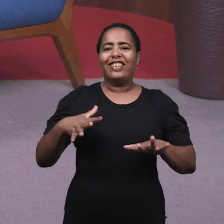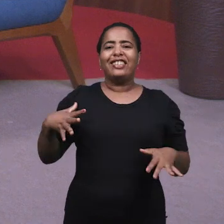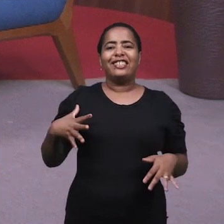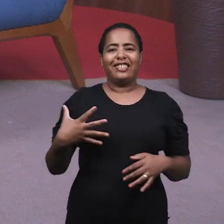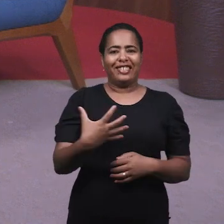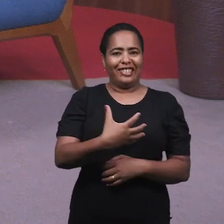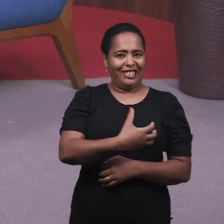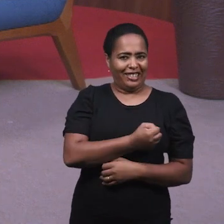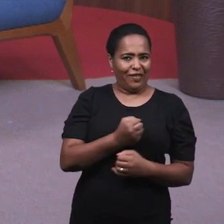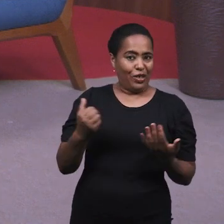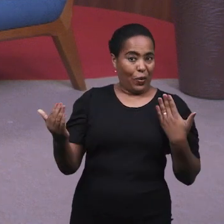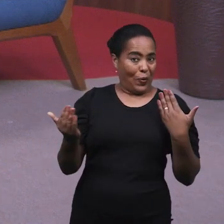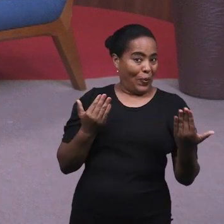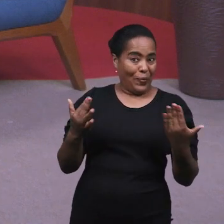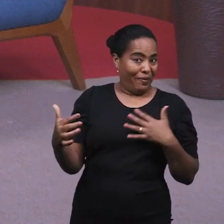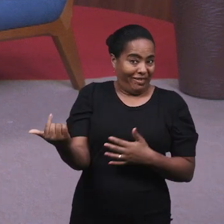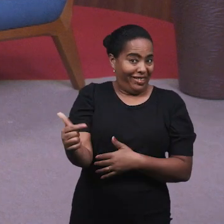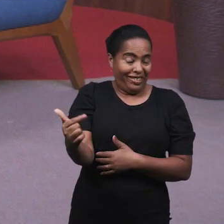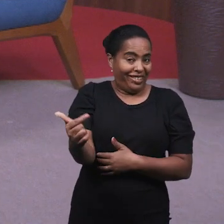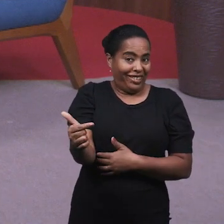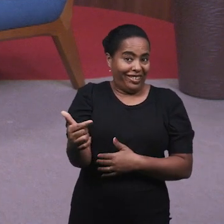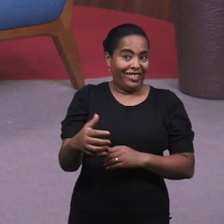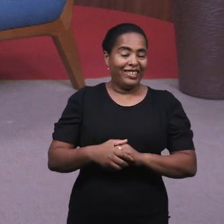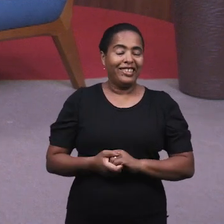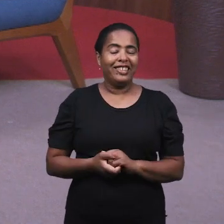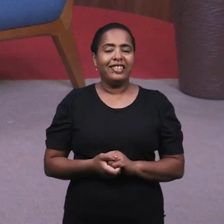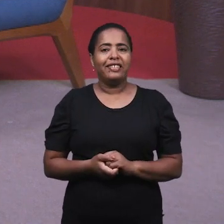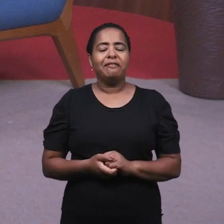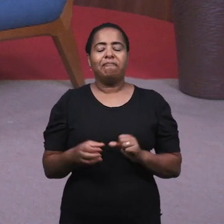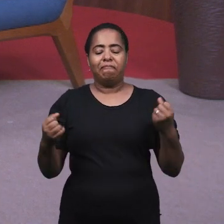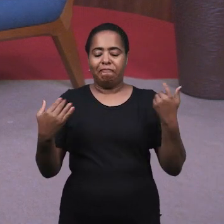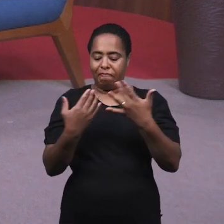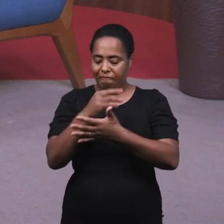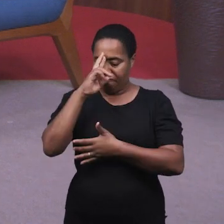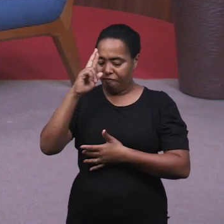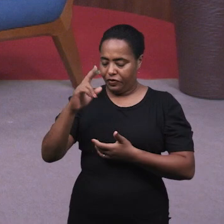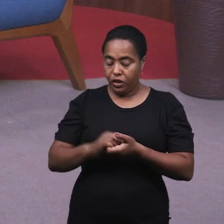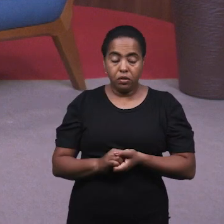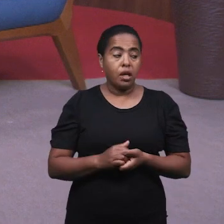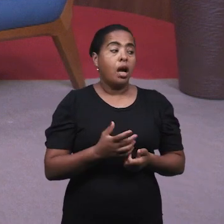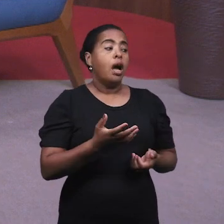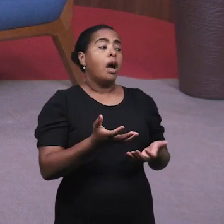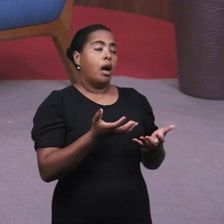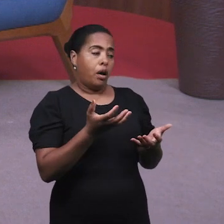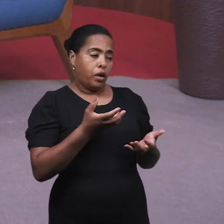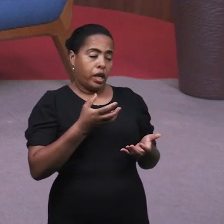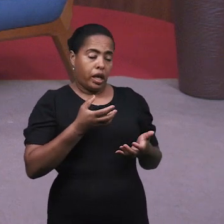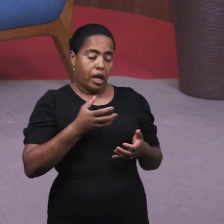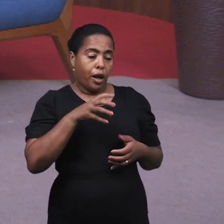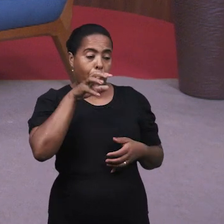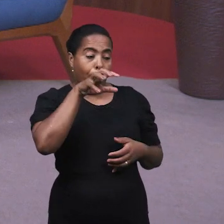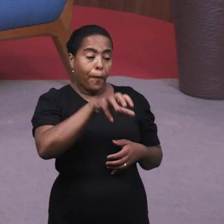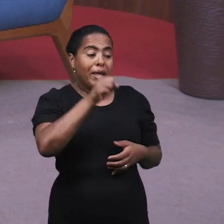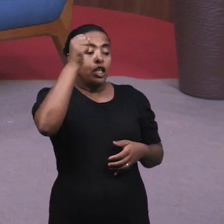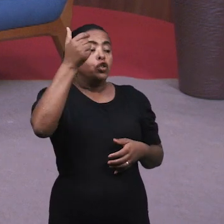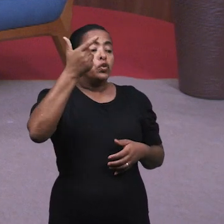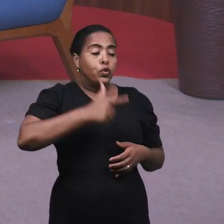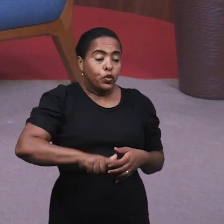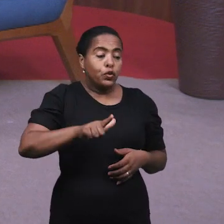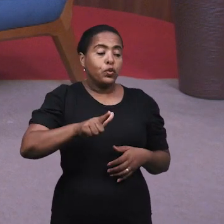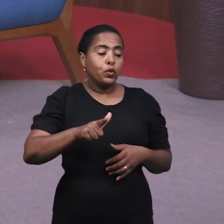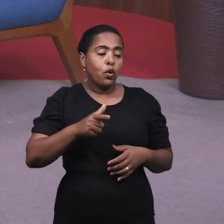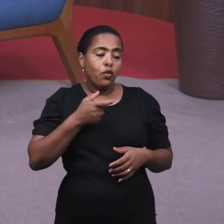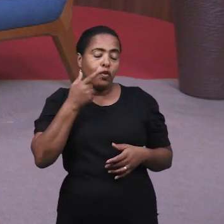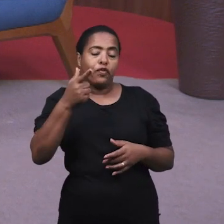salut, qui est incomparable, exactement. Gloire à Jésus. Je veux utiliser